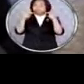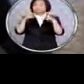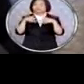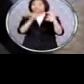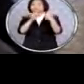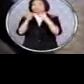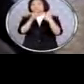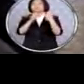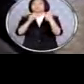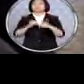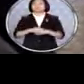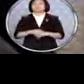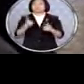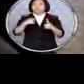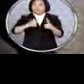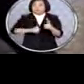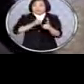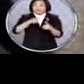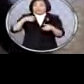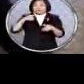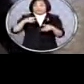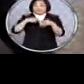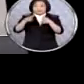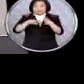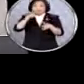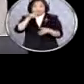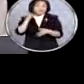的事情真的错到有那样严重吗？